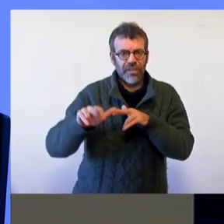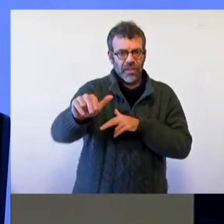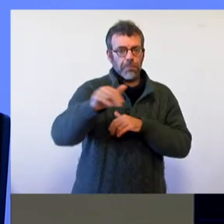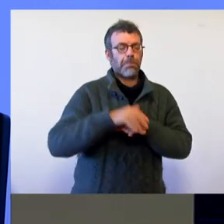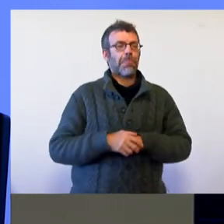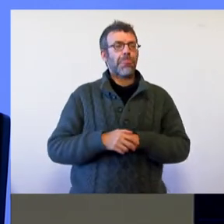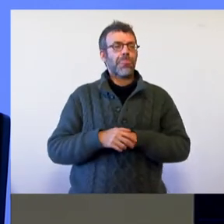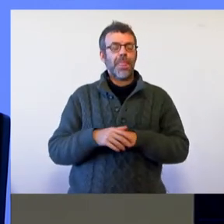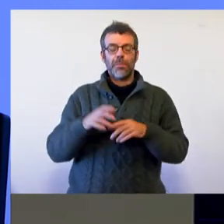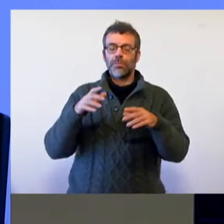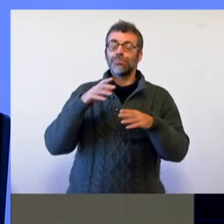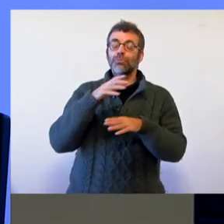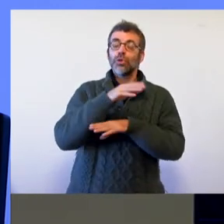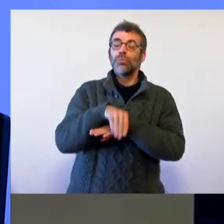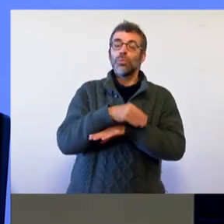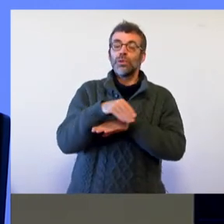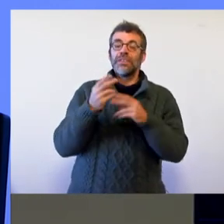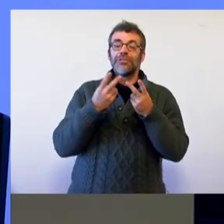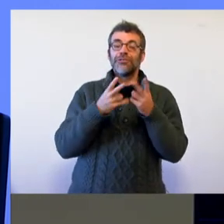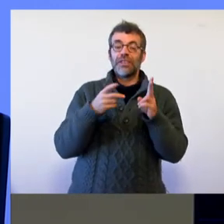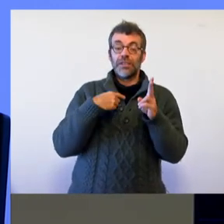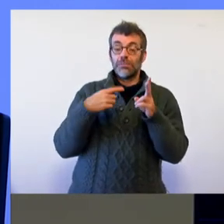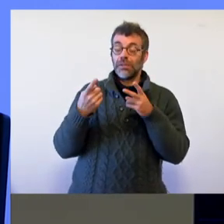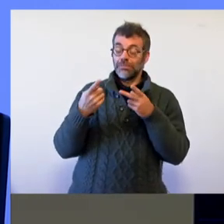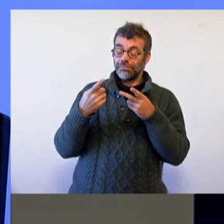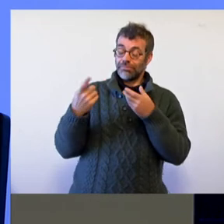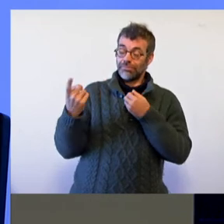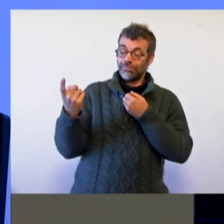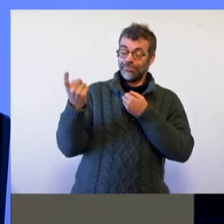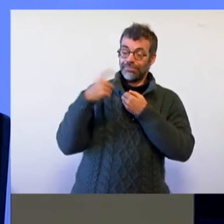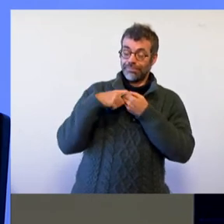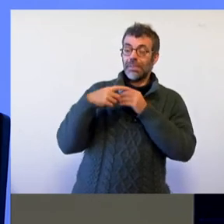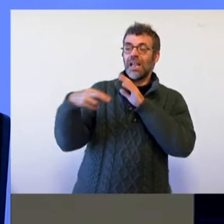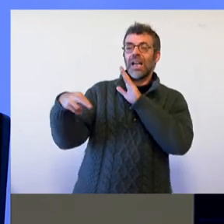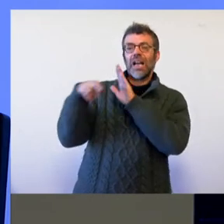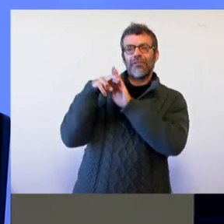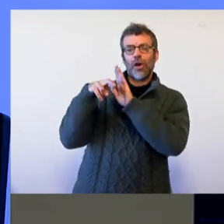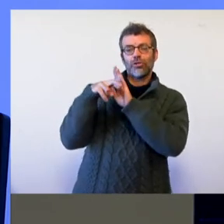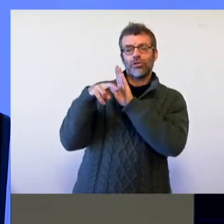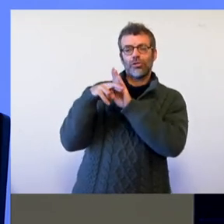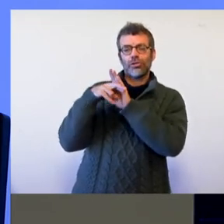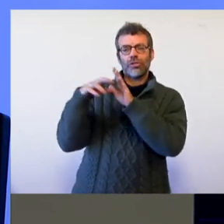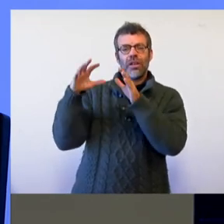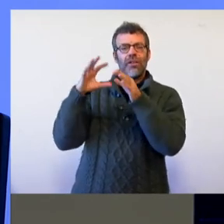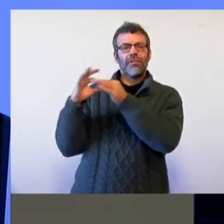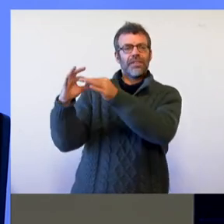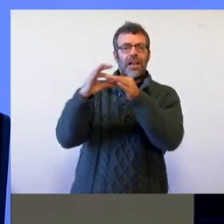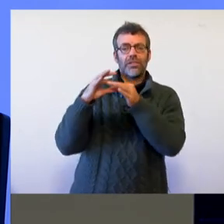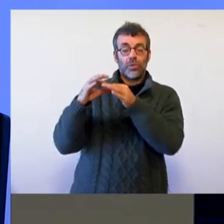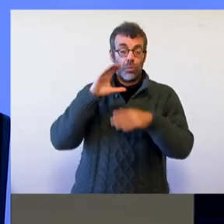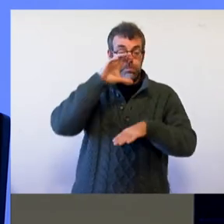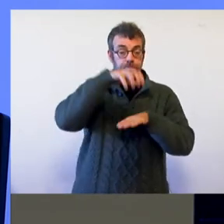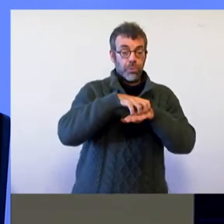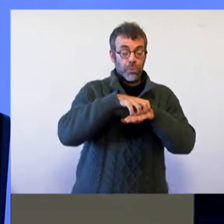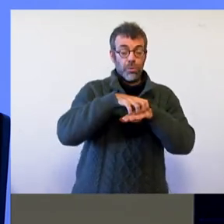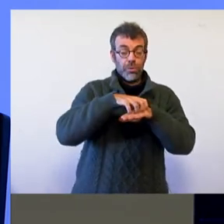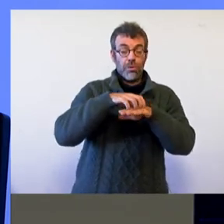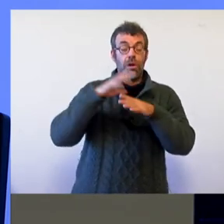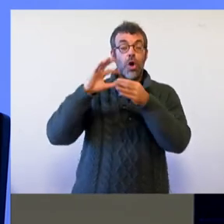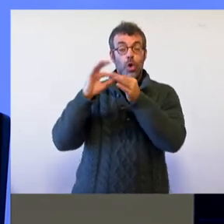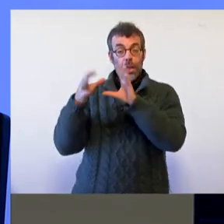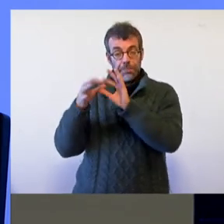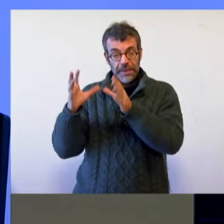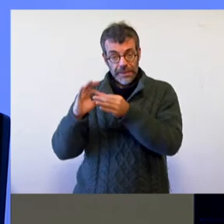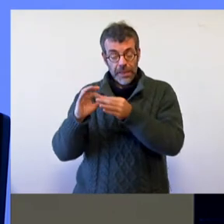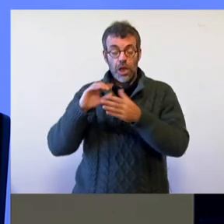la ville de Montpellier est référencée par la Fédération française d'athlétisme comme pôle national de préparation olympique, centre national d'entraînement de